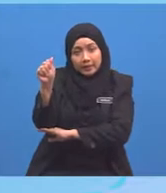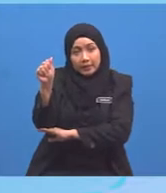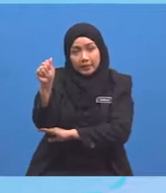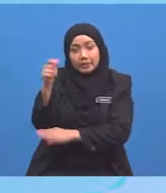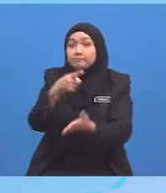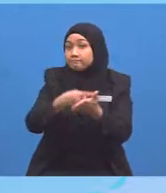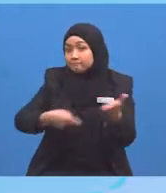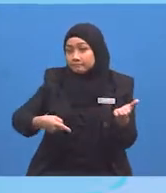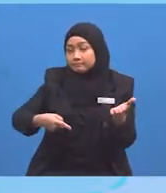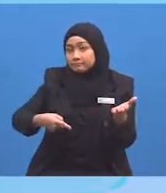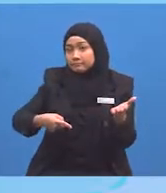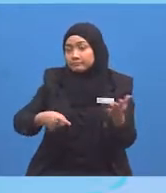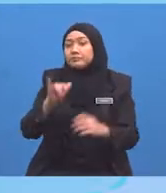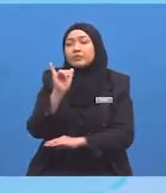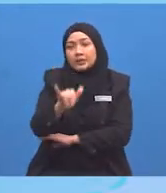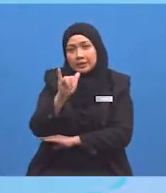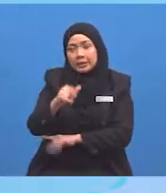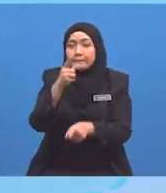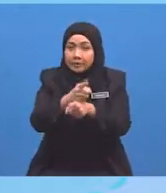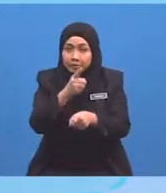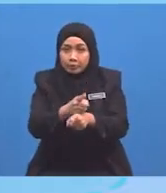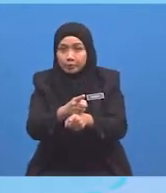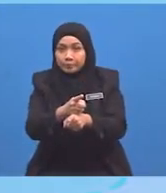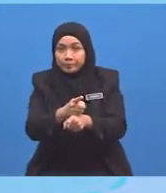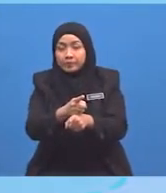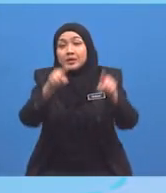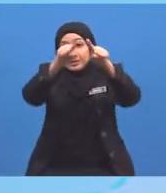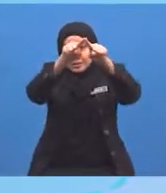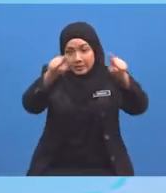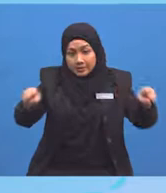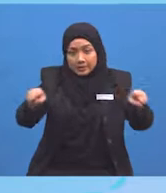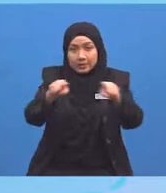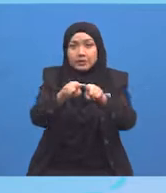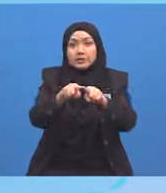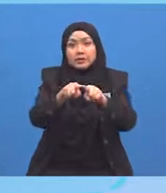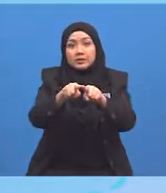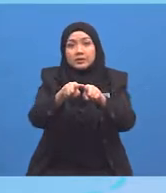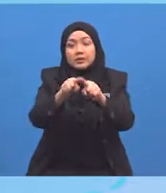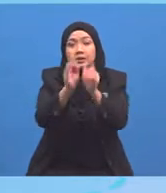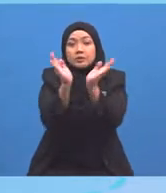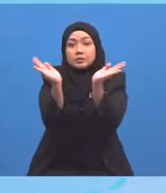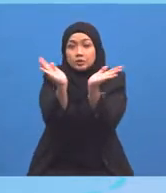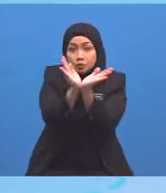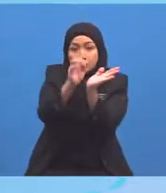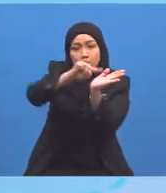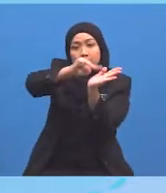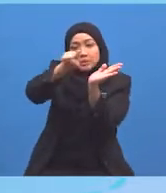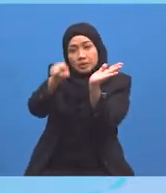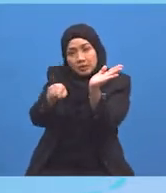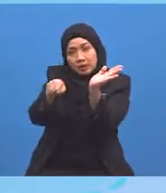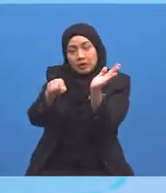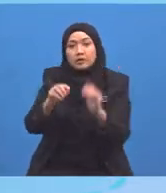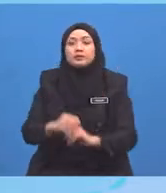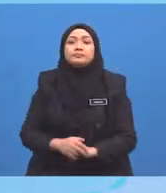Ya, betul. Ini adalah sebuah segitiga bersudut cakar